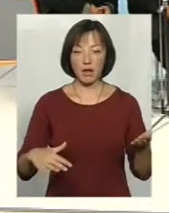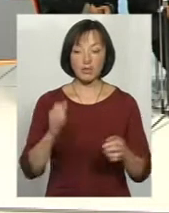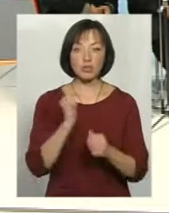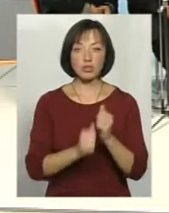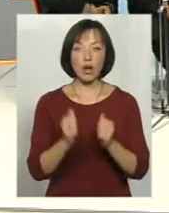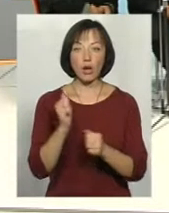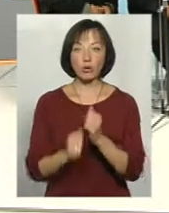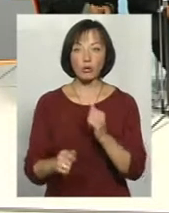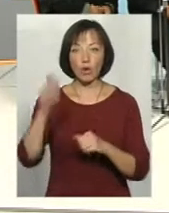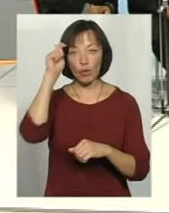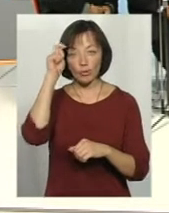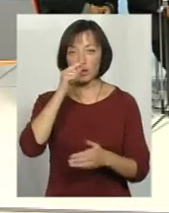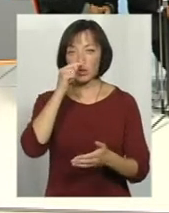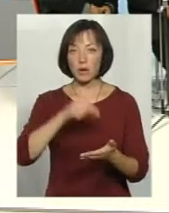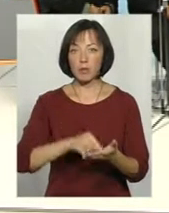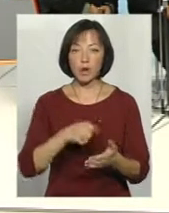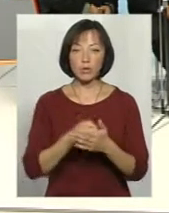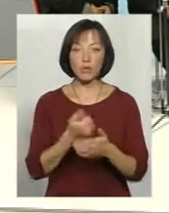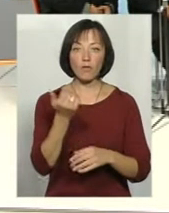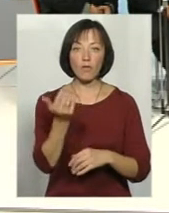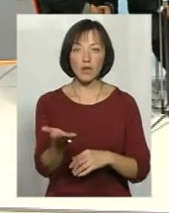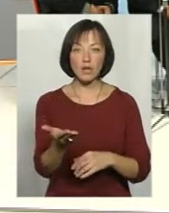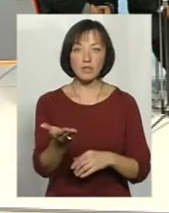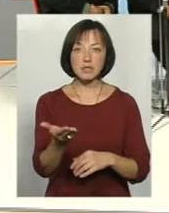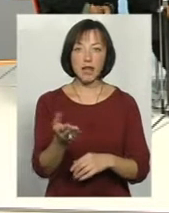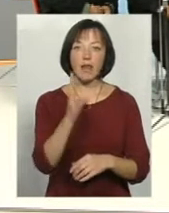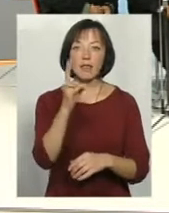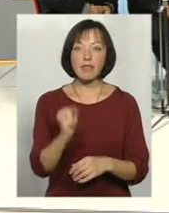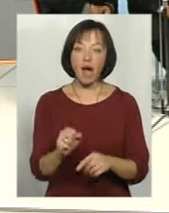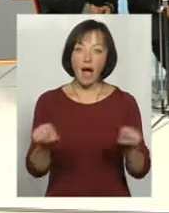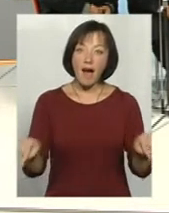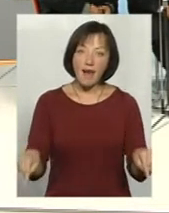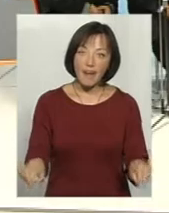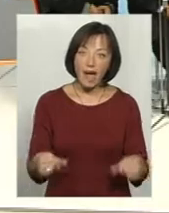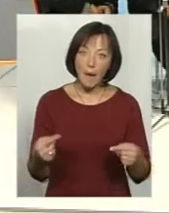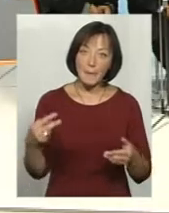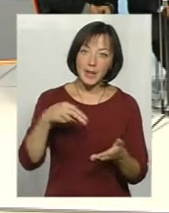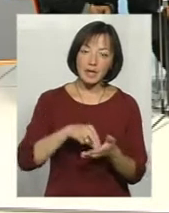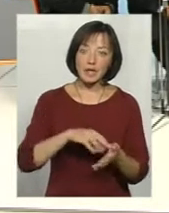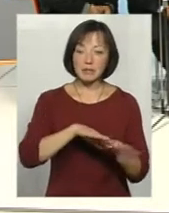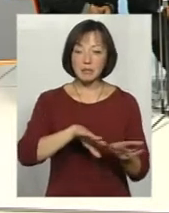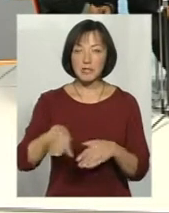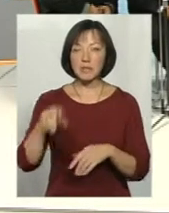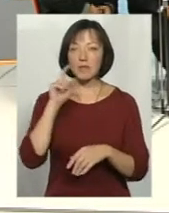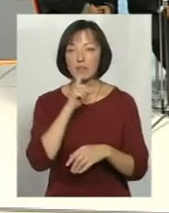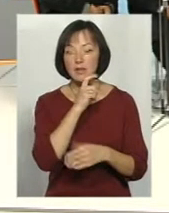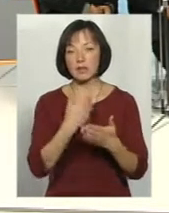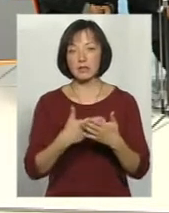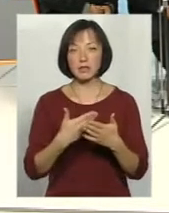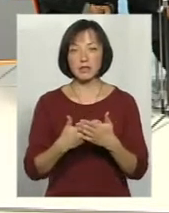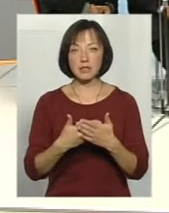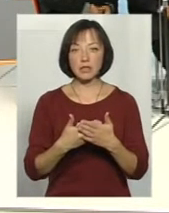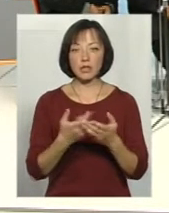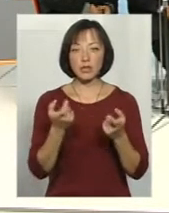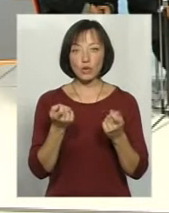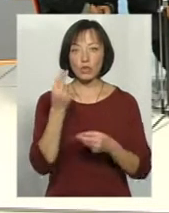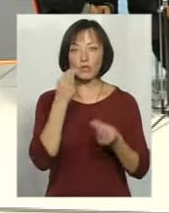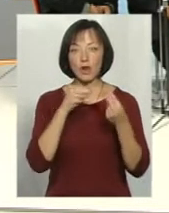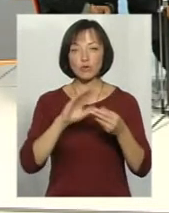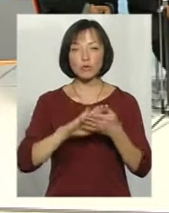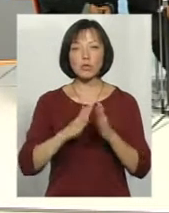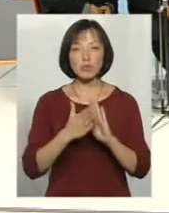часто хлопці потрапляють до вас на реабілітацію, вже, скажімо, навіть після Вінниці, вже трошки в